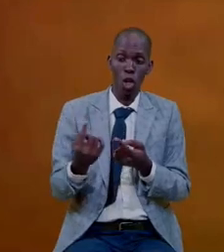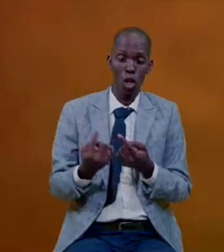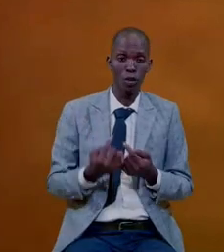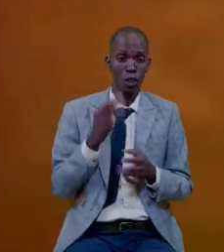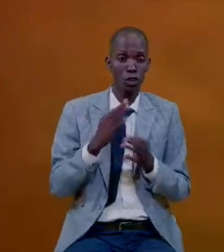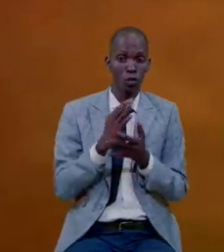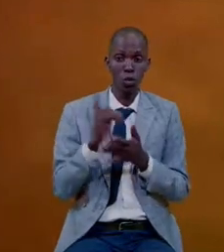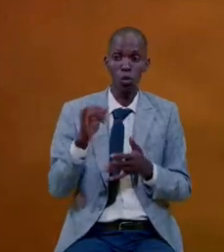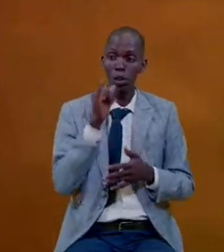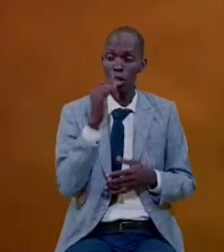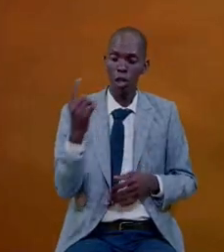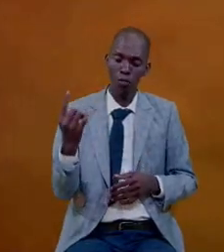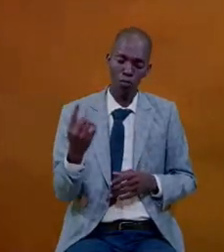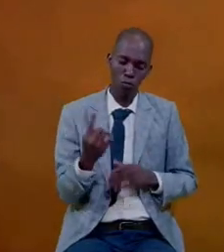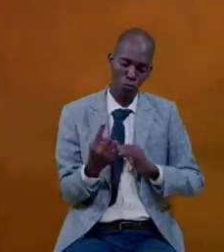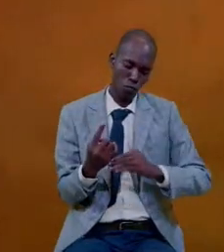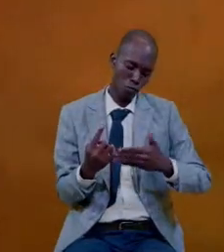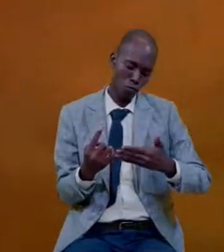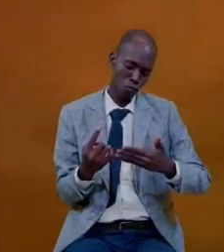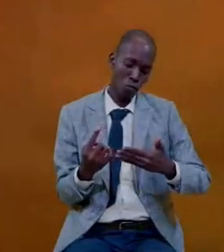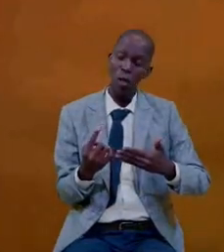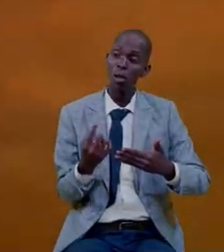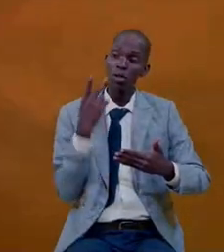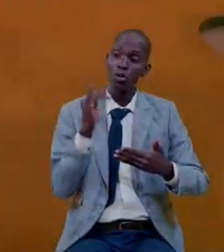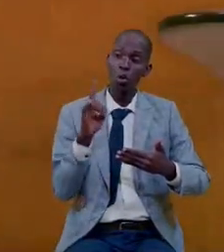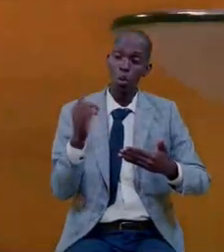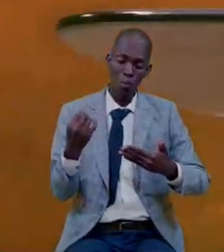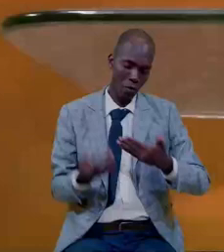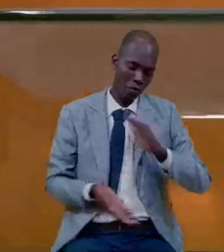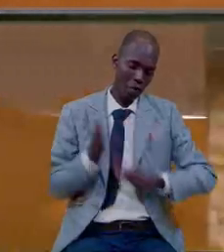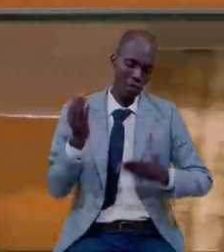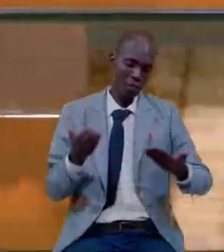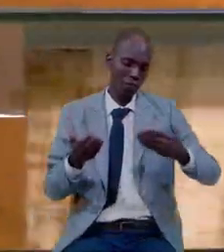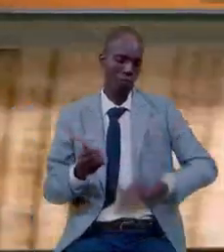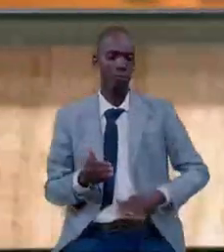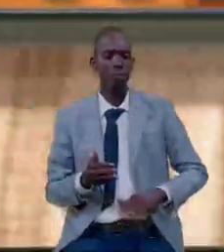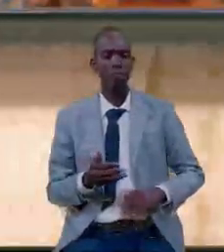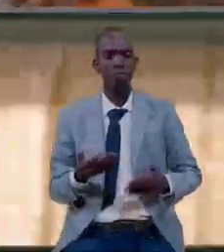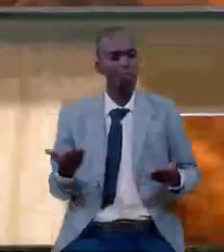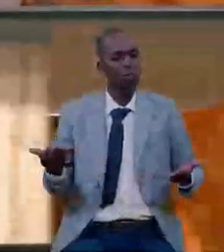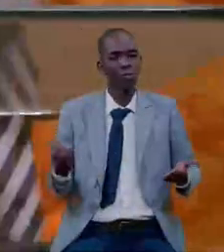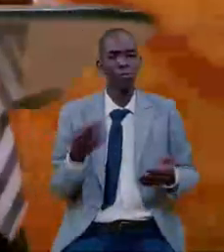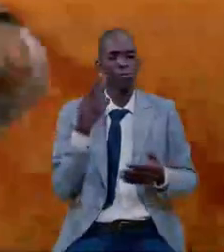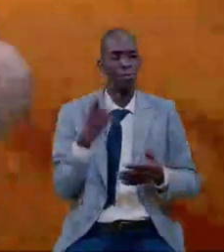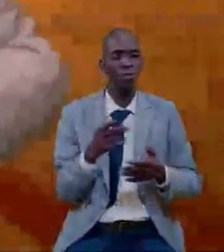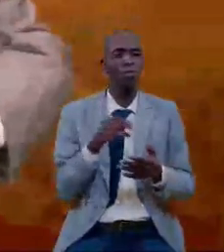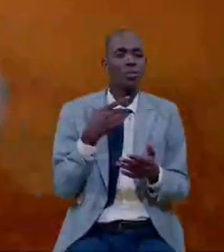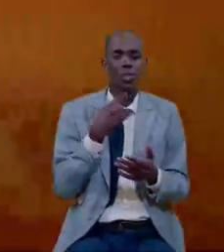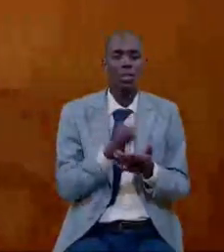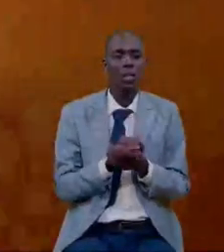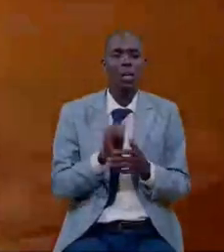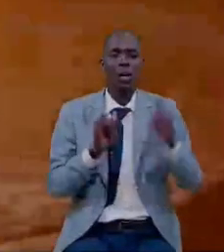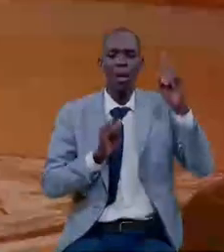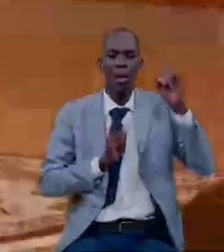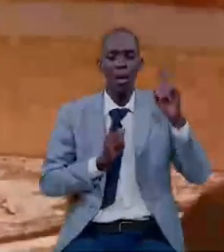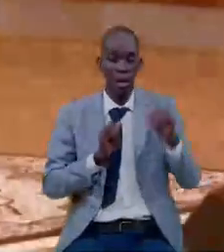dès qu'il vient, tu fermes cela. Où est la crucifixion? J'ai été crucifié avec Christ.